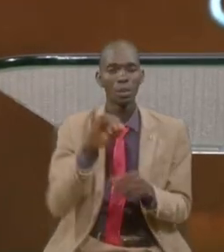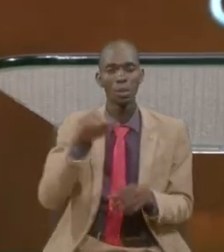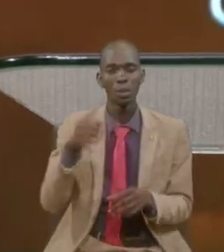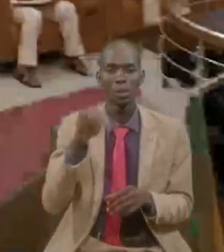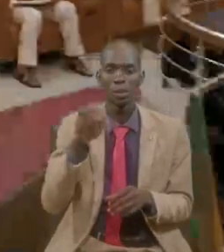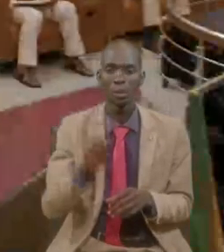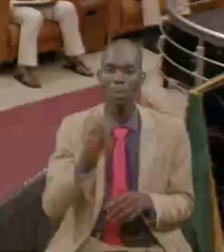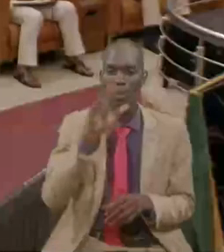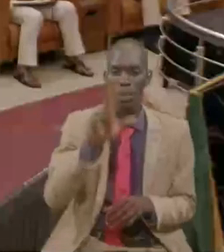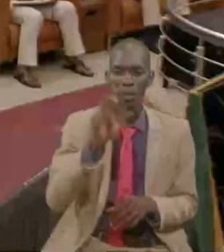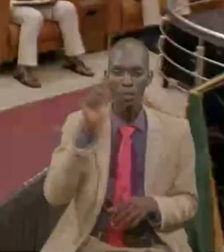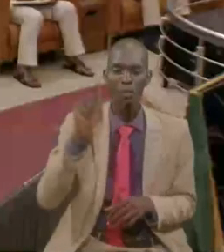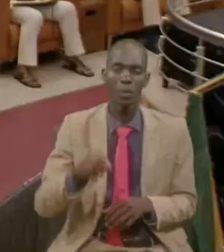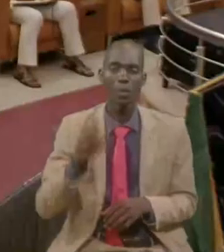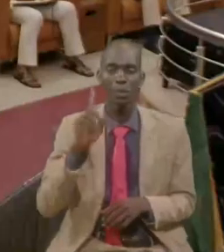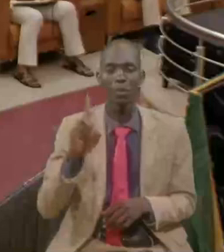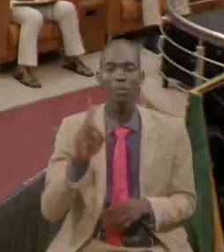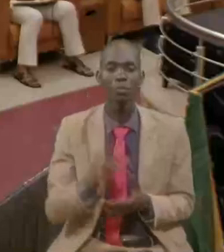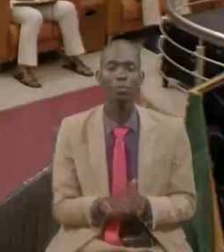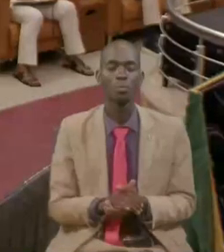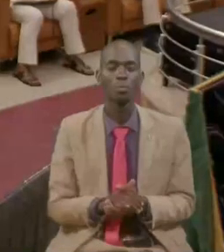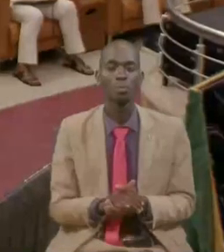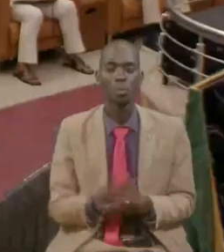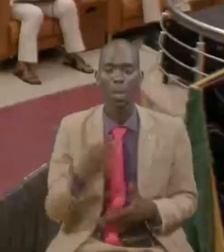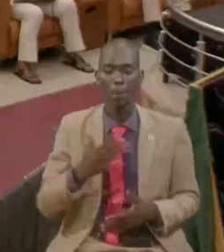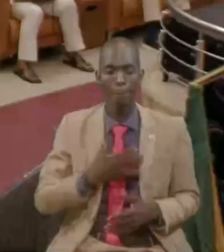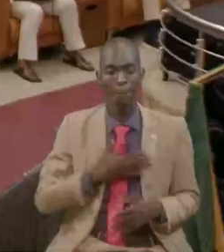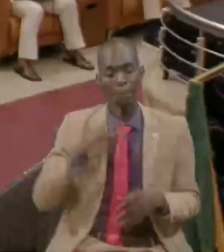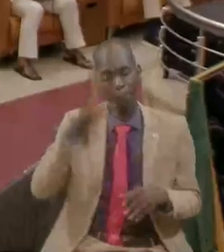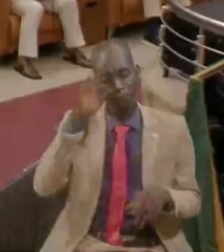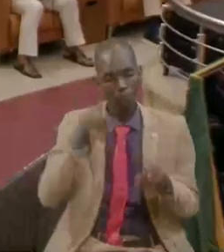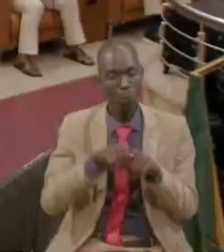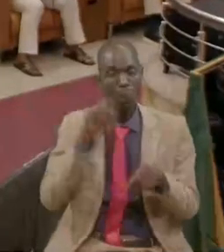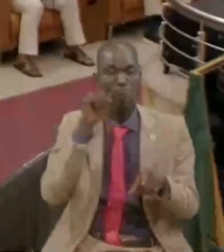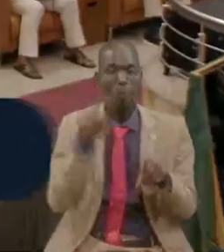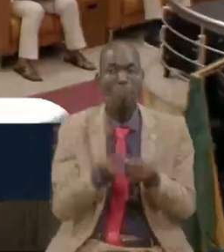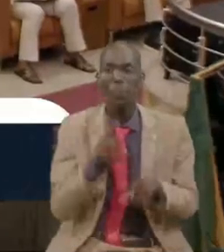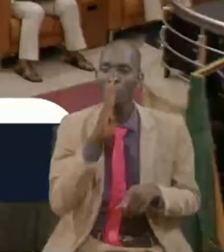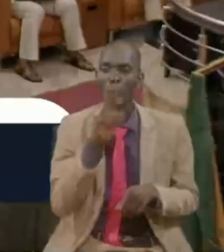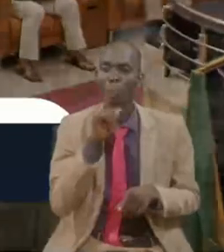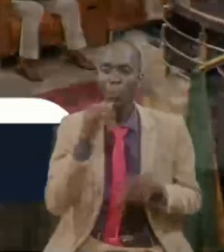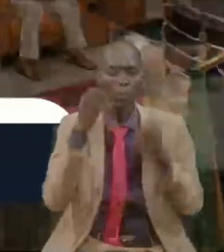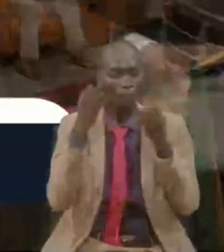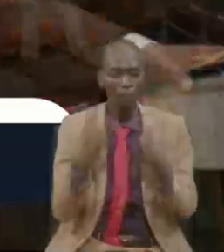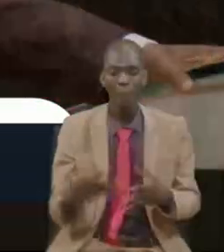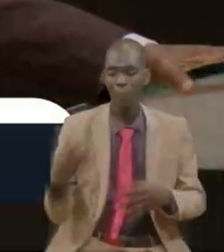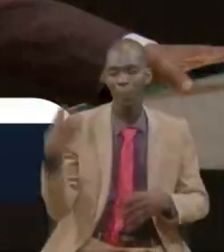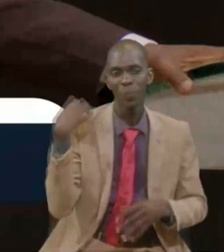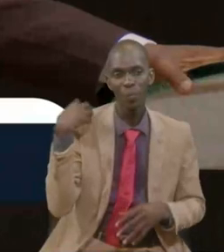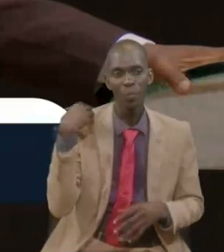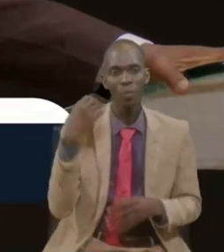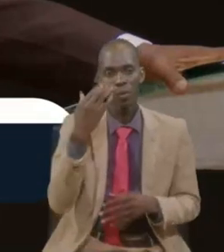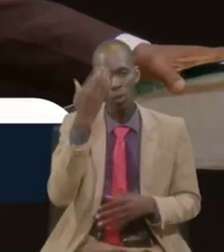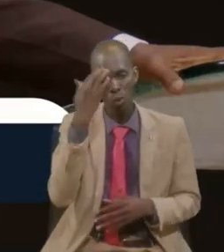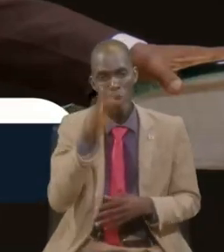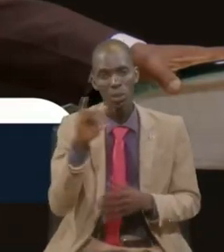sauver? Chapitre 3, verset 1. Mes frères, qu'il n'y ait pas parmi vous un